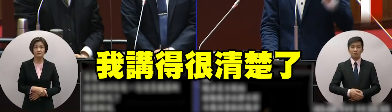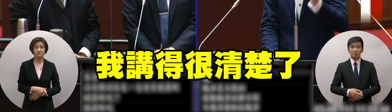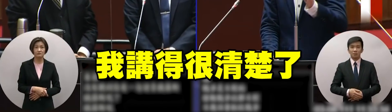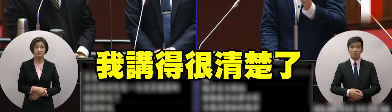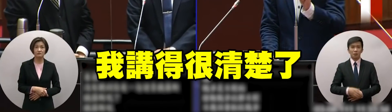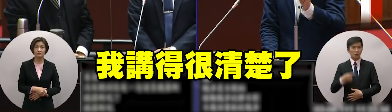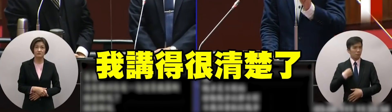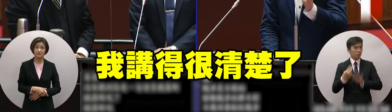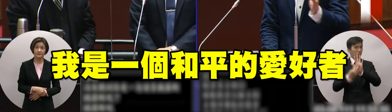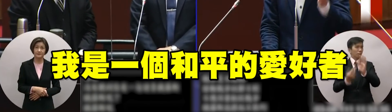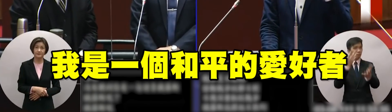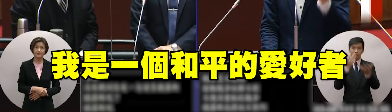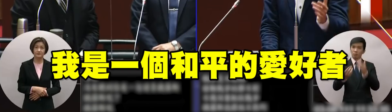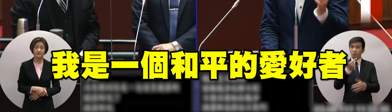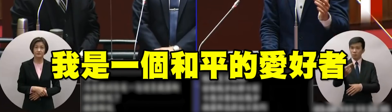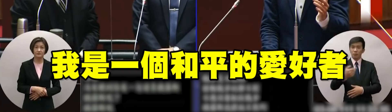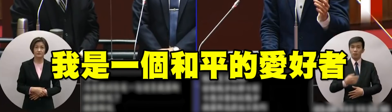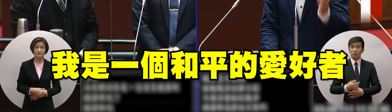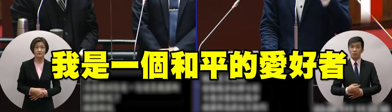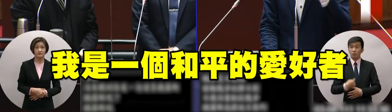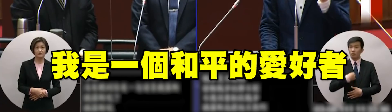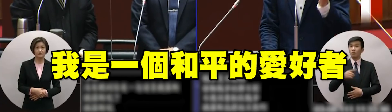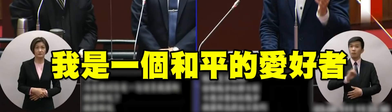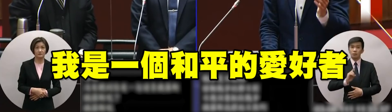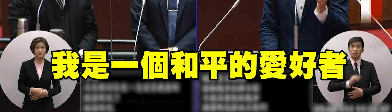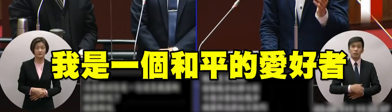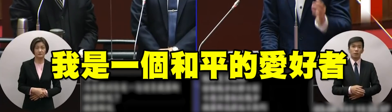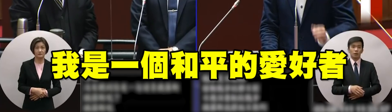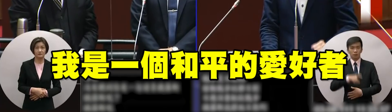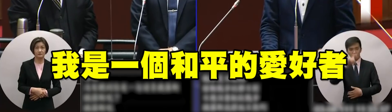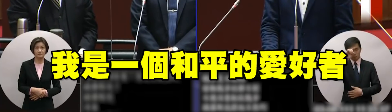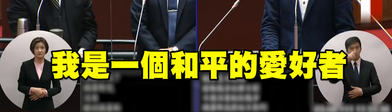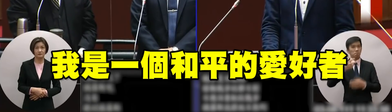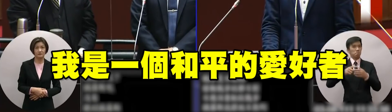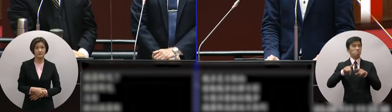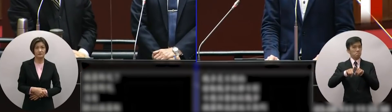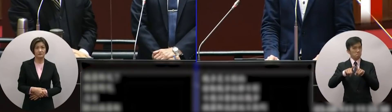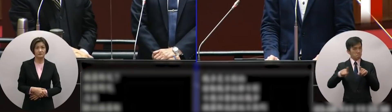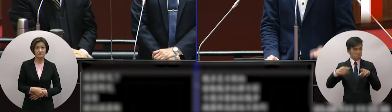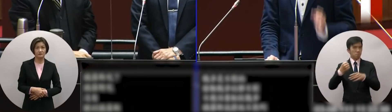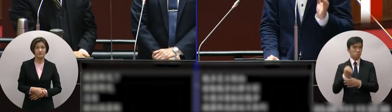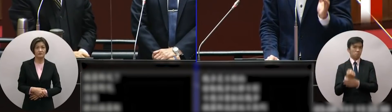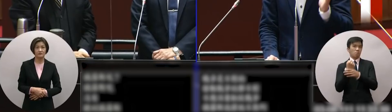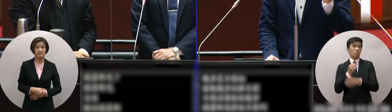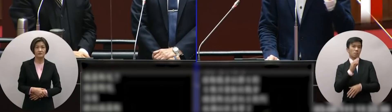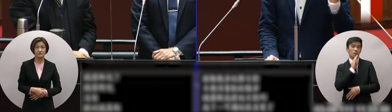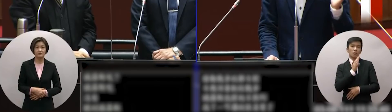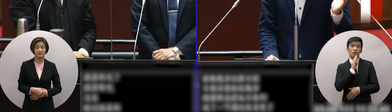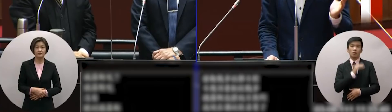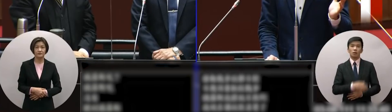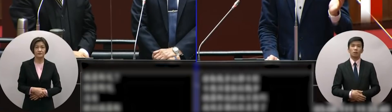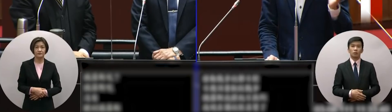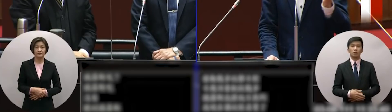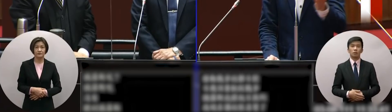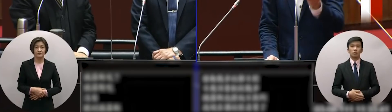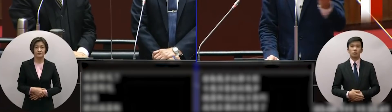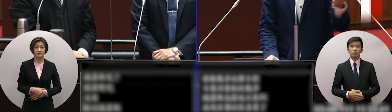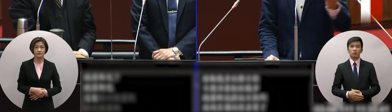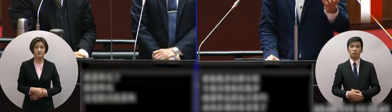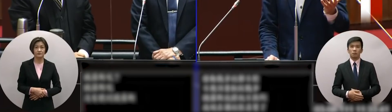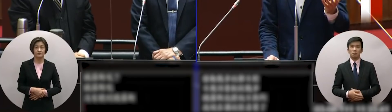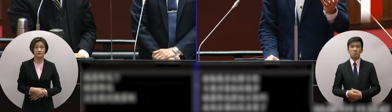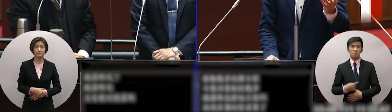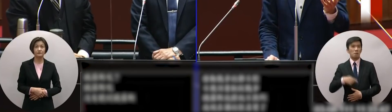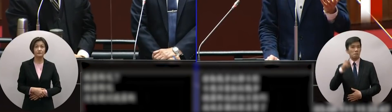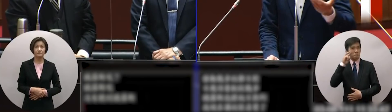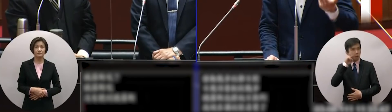我就讲得很清楚了，我是一个和平的爱好者。我站在这些看到很多